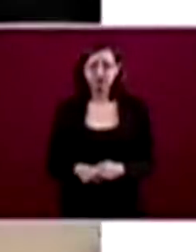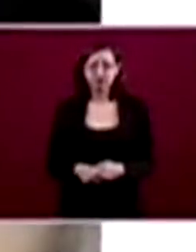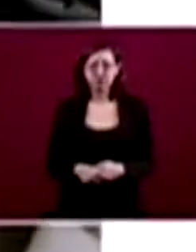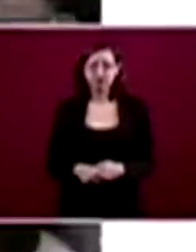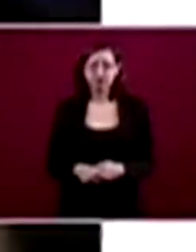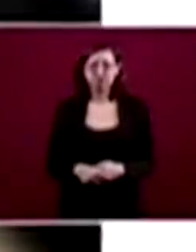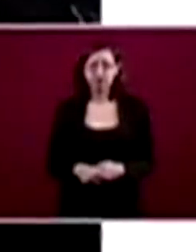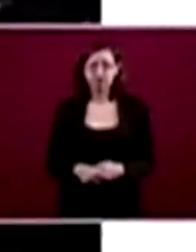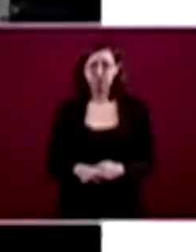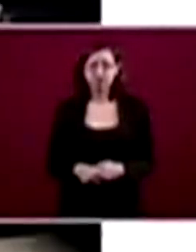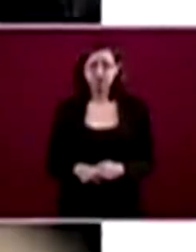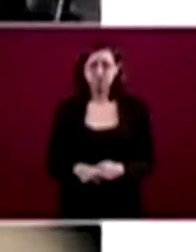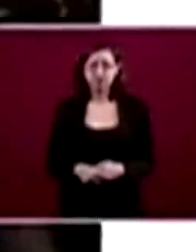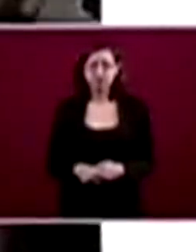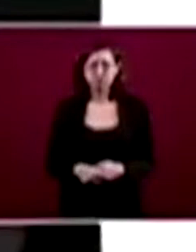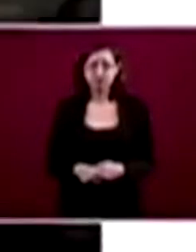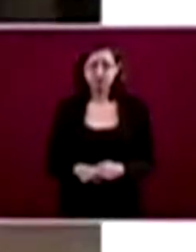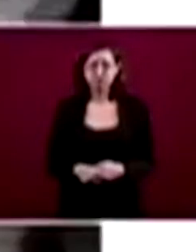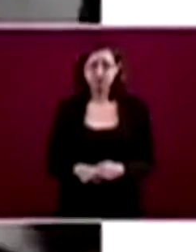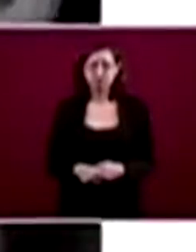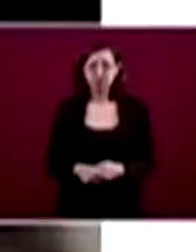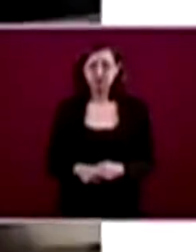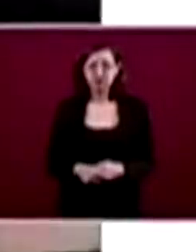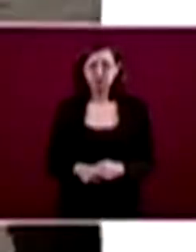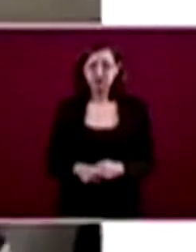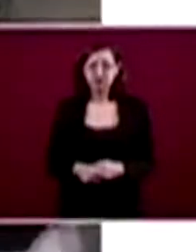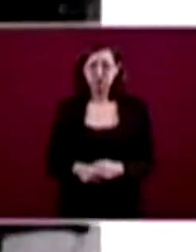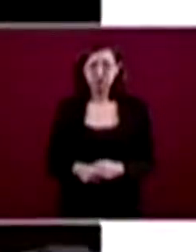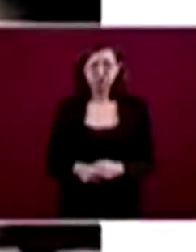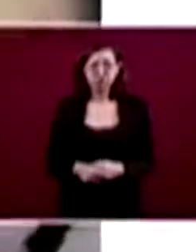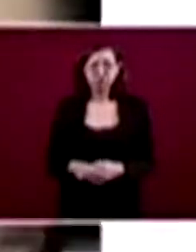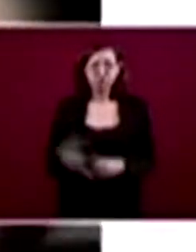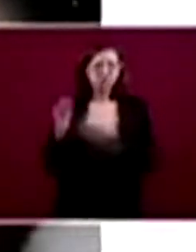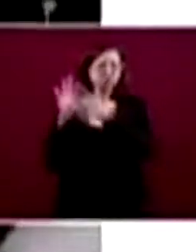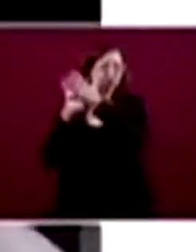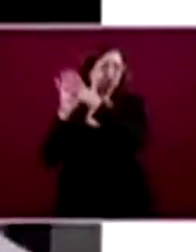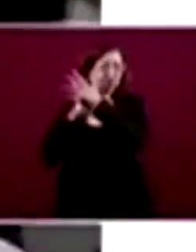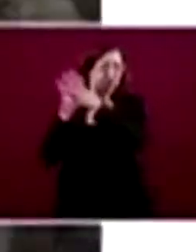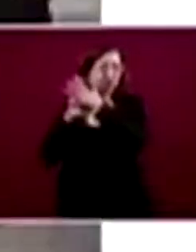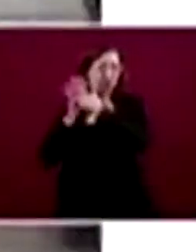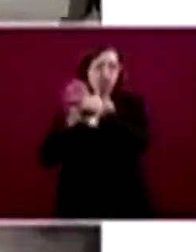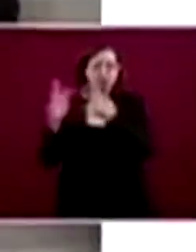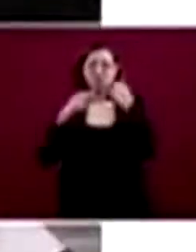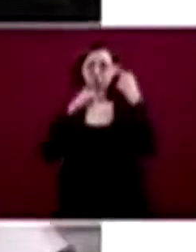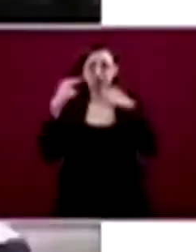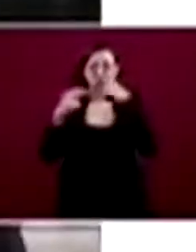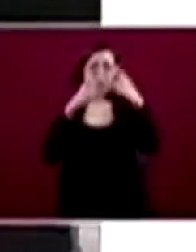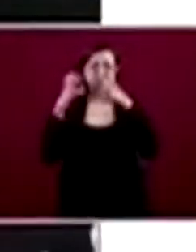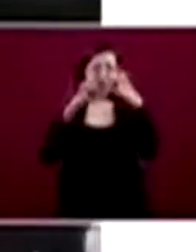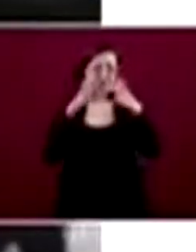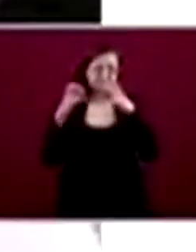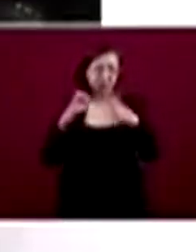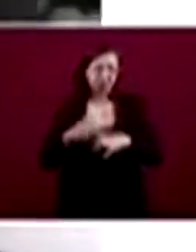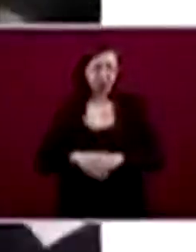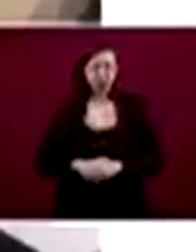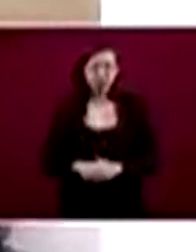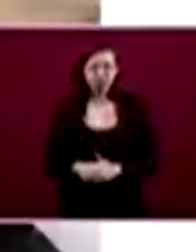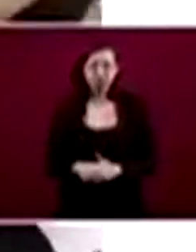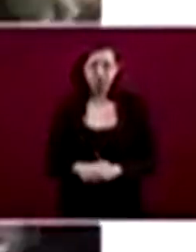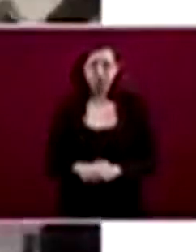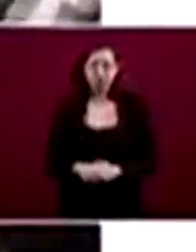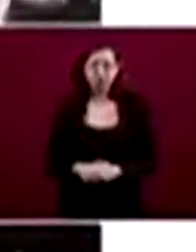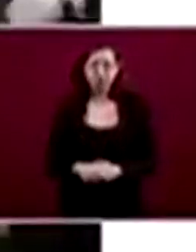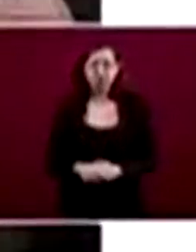Drogenbosses Joaquin Guzmán zeigen, besser bekannt als El Chapo. Die Aufnahmen zeigen, wie sich Ovidio